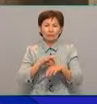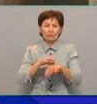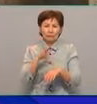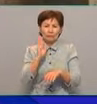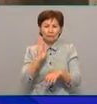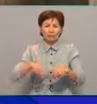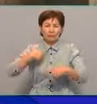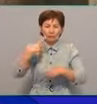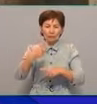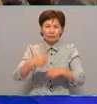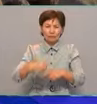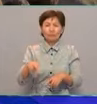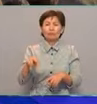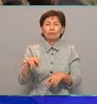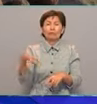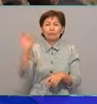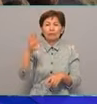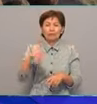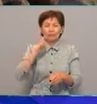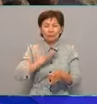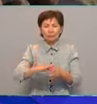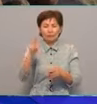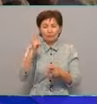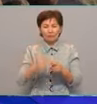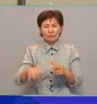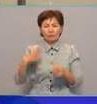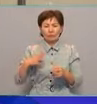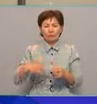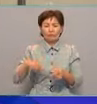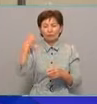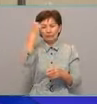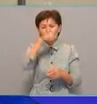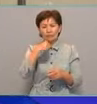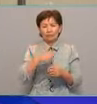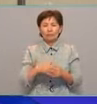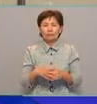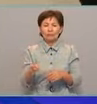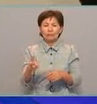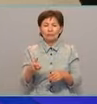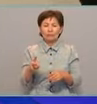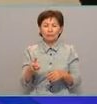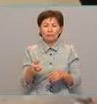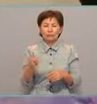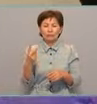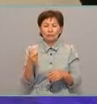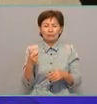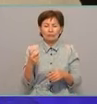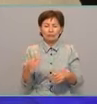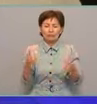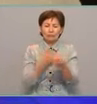қазан айына дейін толық аяқталады деп күтілуде. Шымкенттің 2002 жылын тойлауы біз ендігі жылы күз